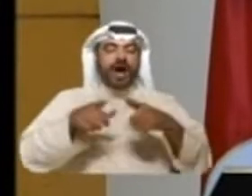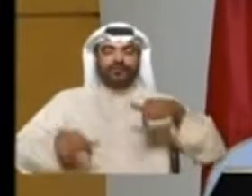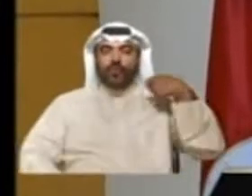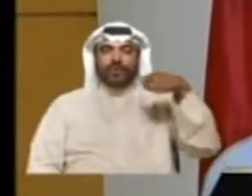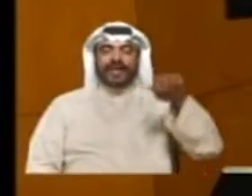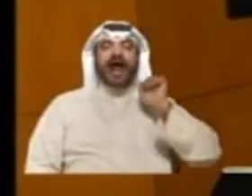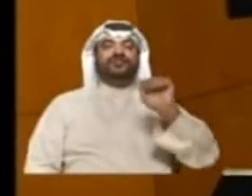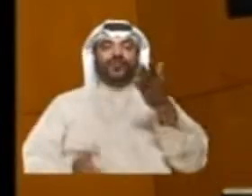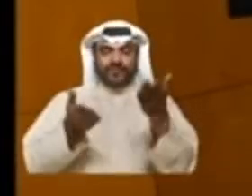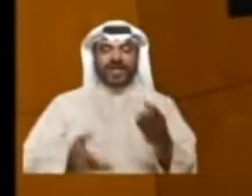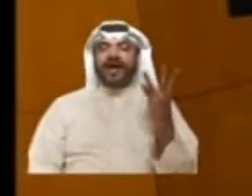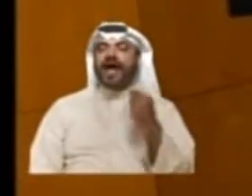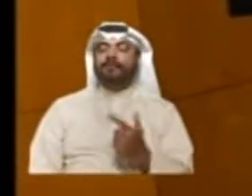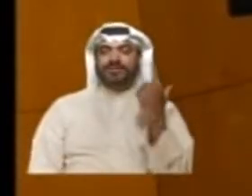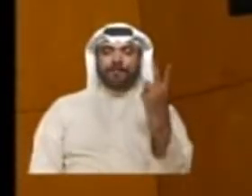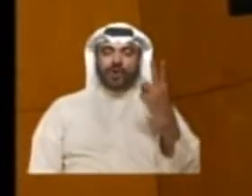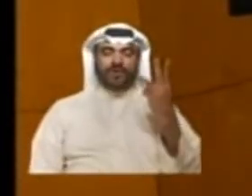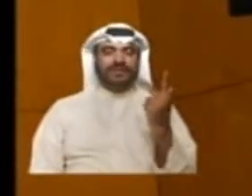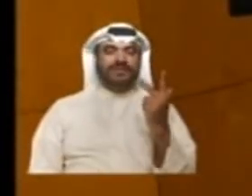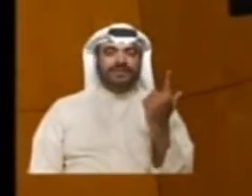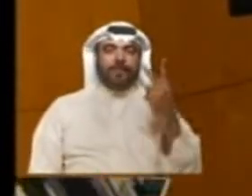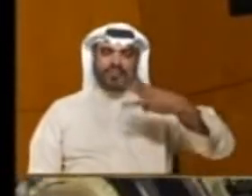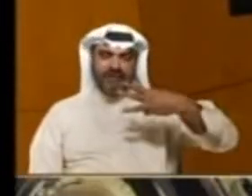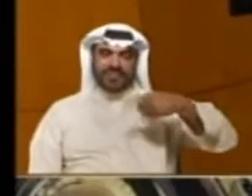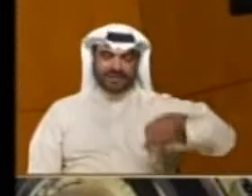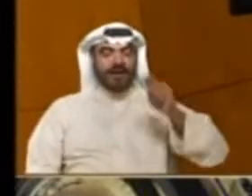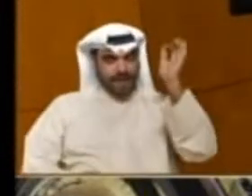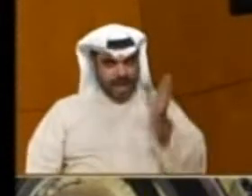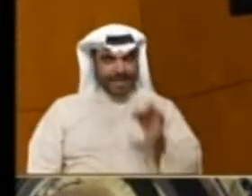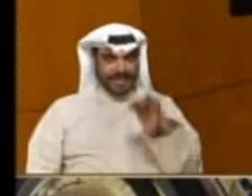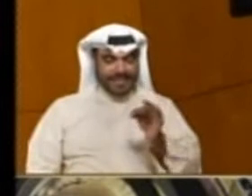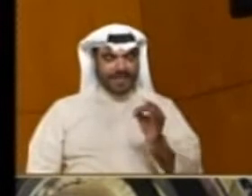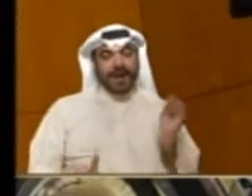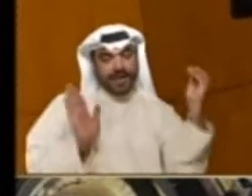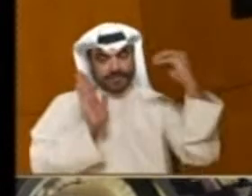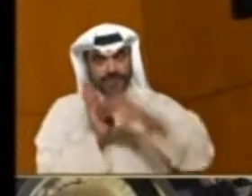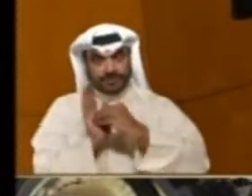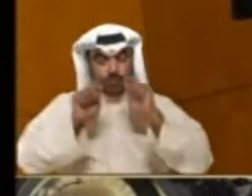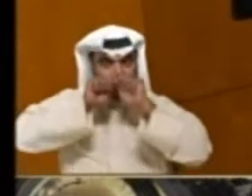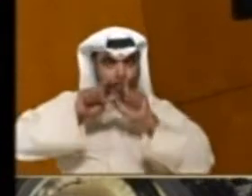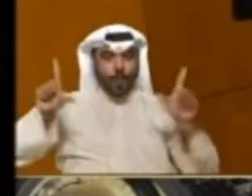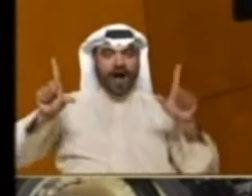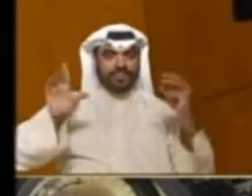والعمل 37 في تأكيد على وضوع مؤشرات